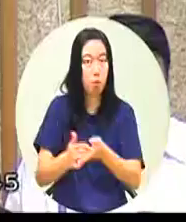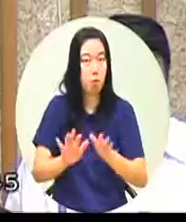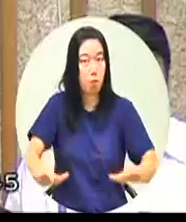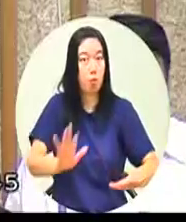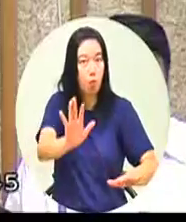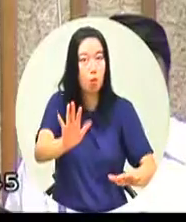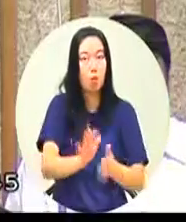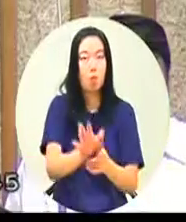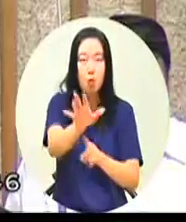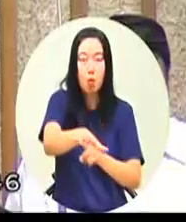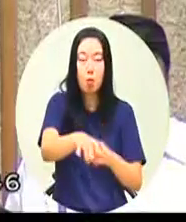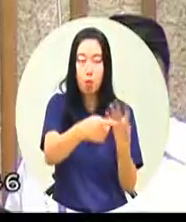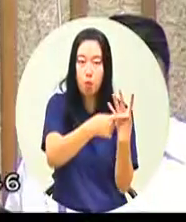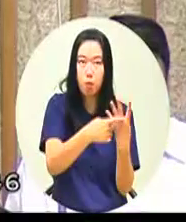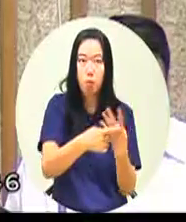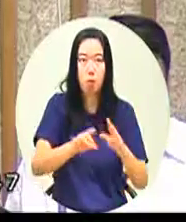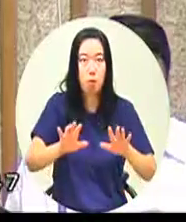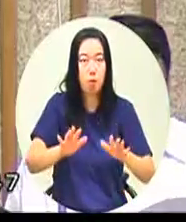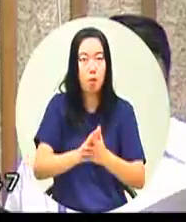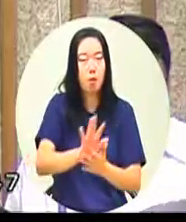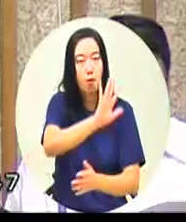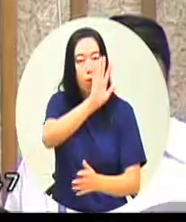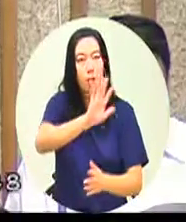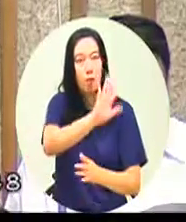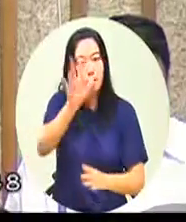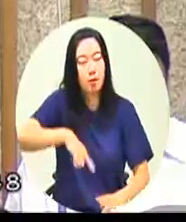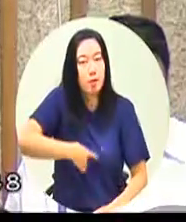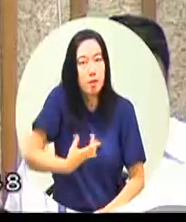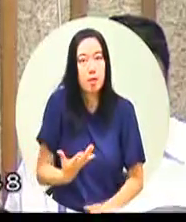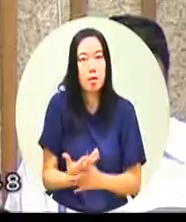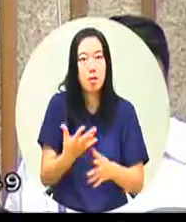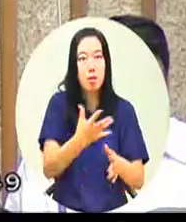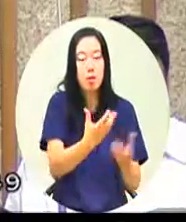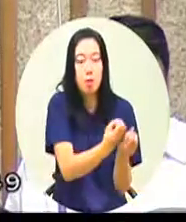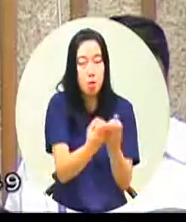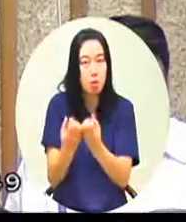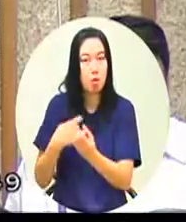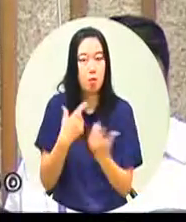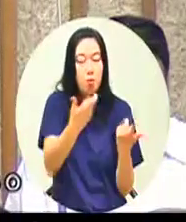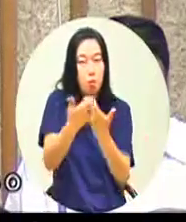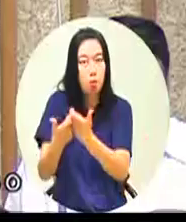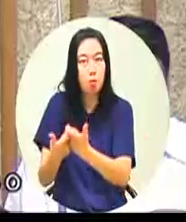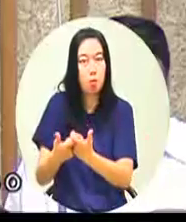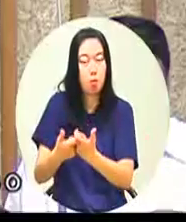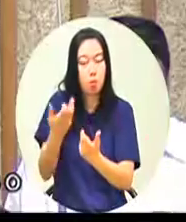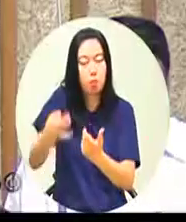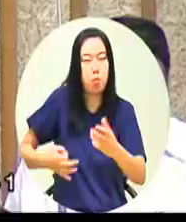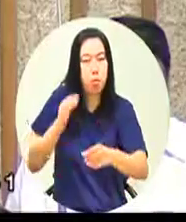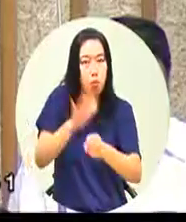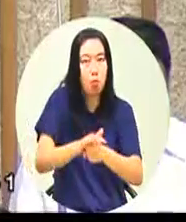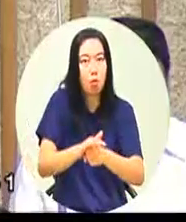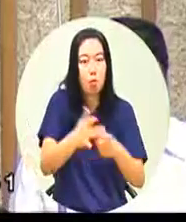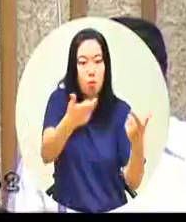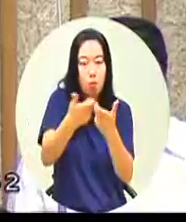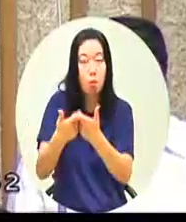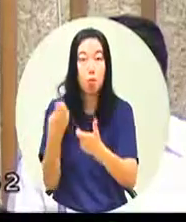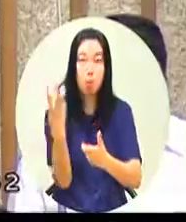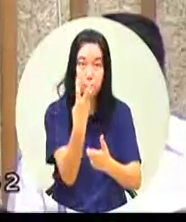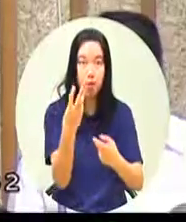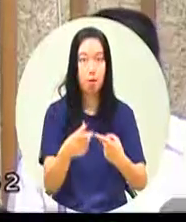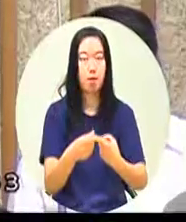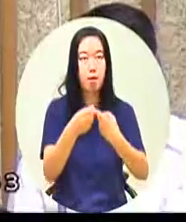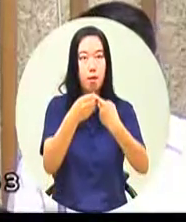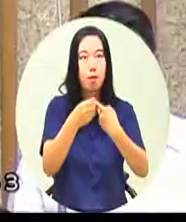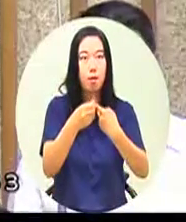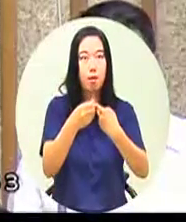这个农业天然灾害救助办法的这一个部分，当然它必须要符合先行救助，其实要有三个条件。第一个，它必须要